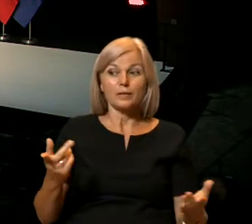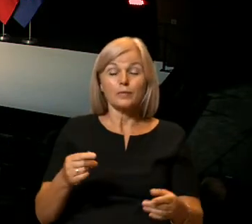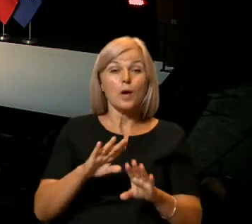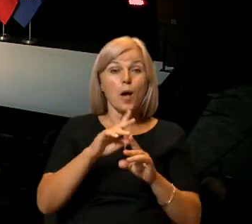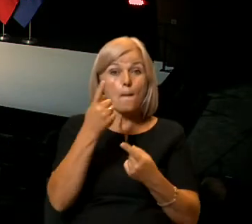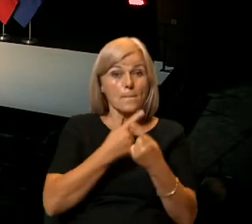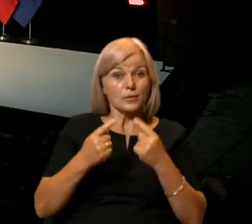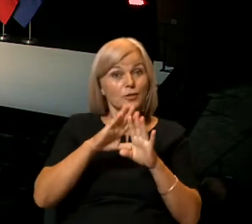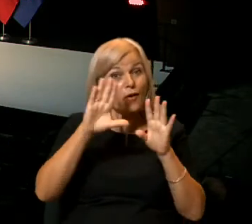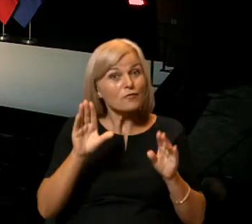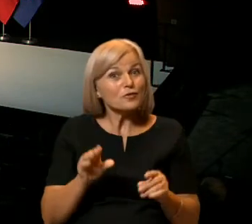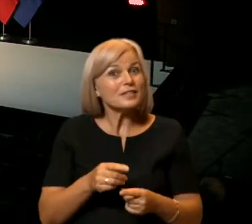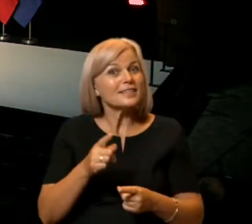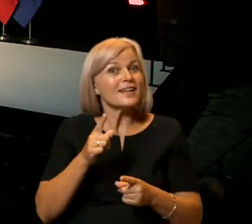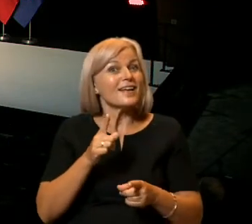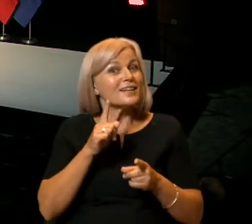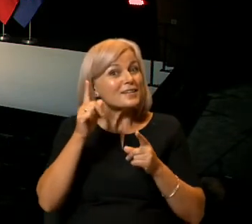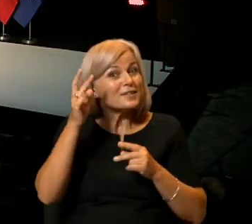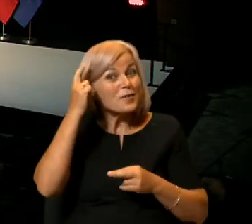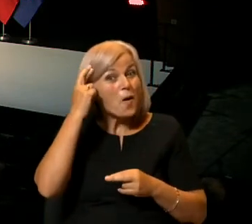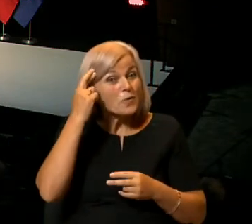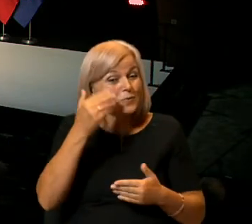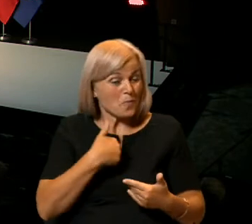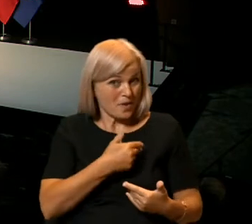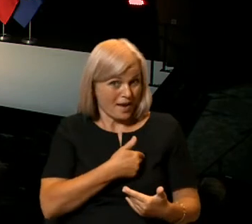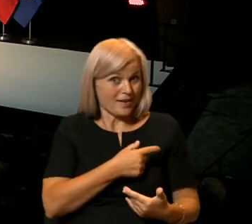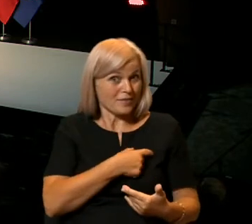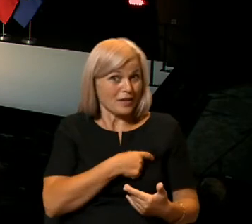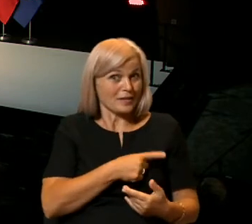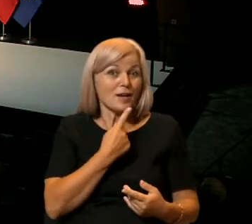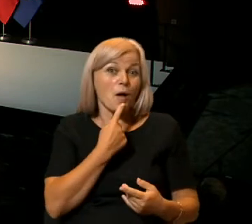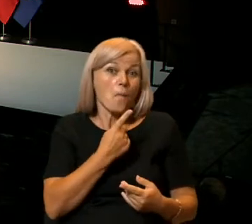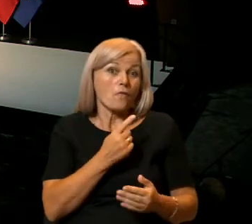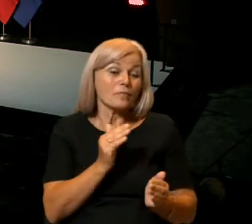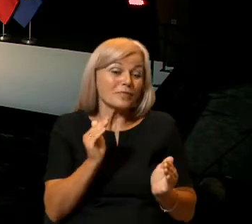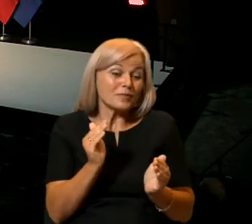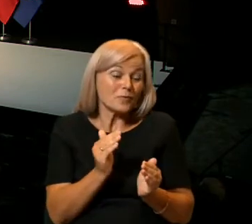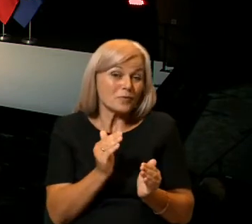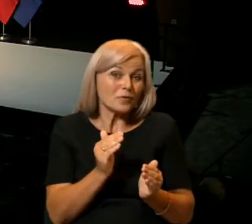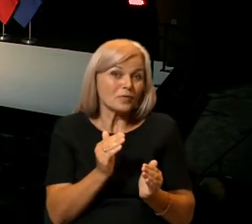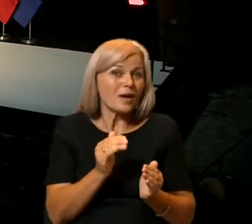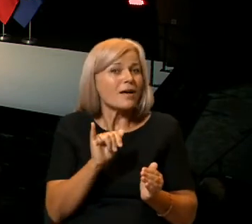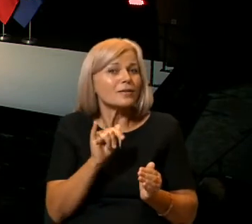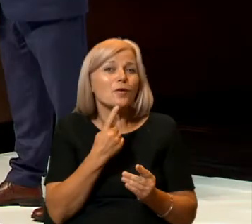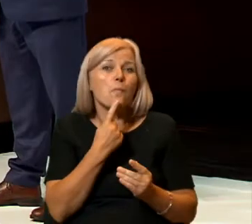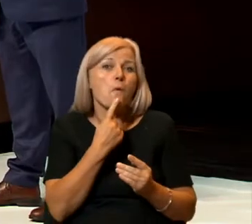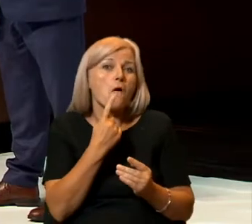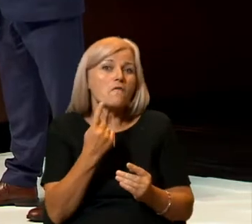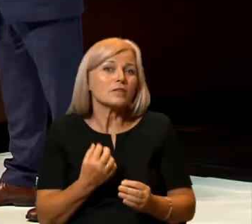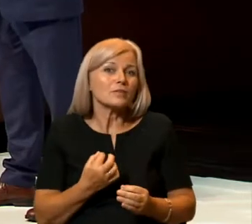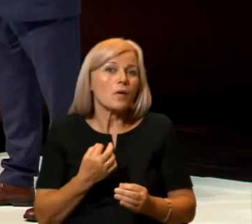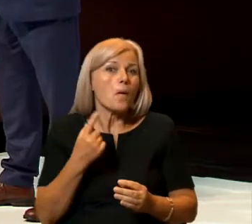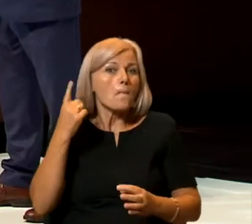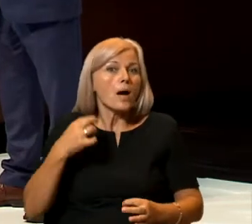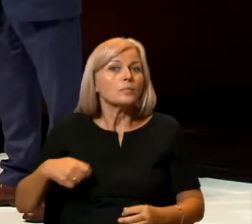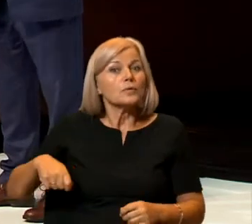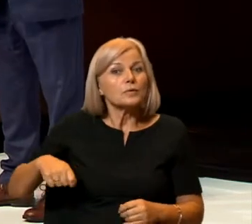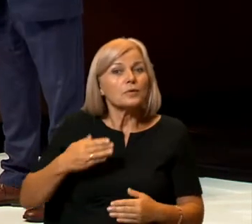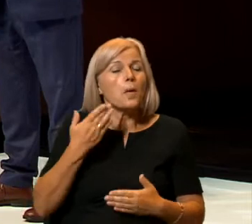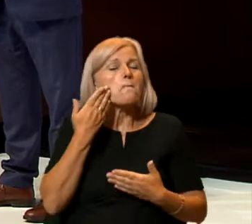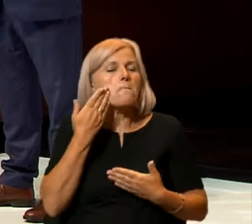bo było to przemówienie z serca, ale postaram się w skrócie streścić. Pan prezydent Imhof, po pierwsze